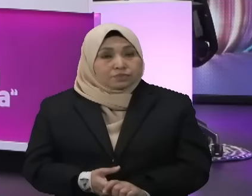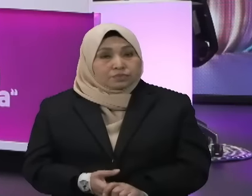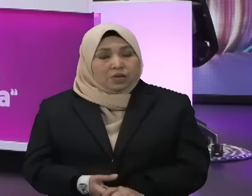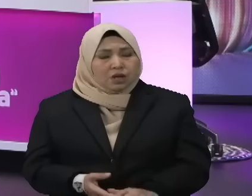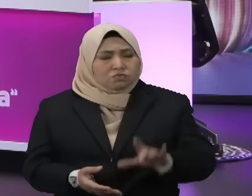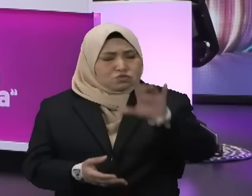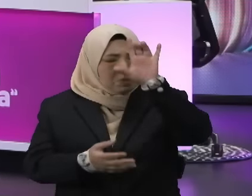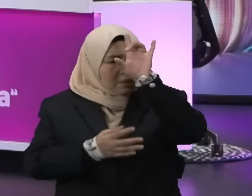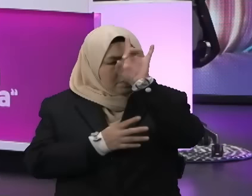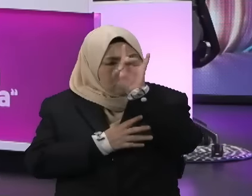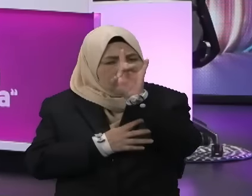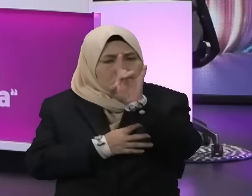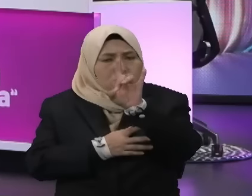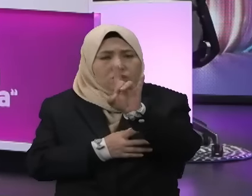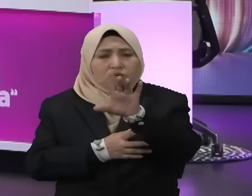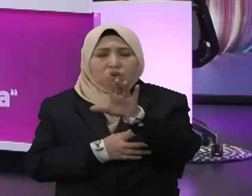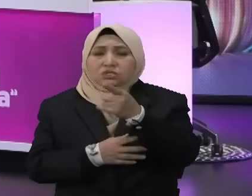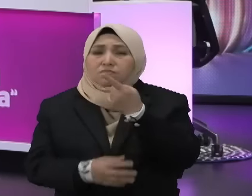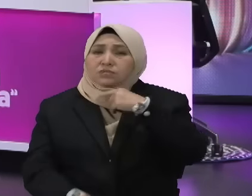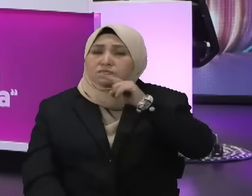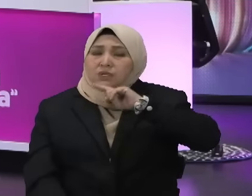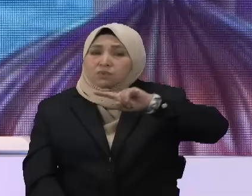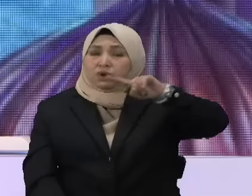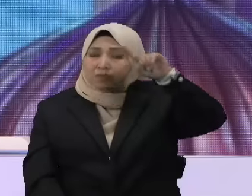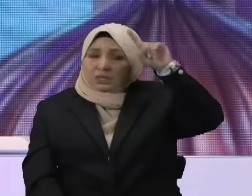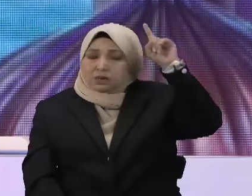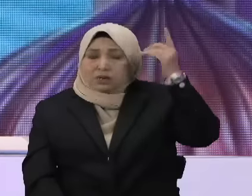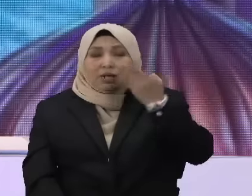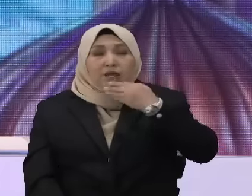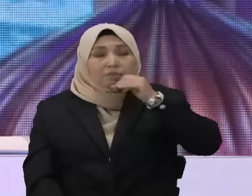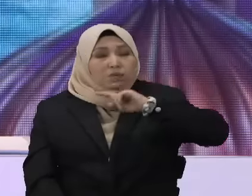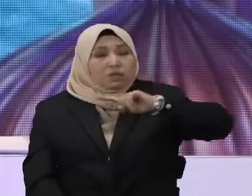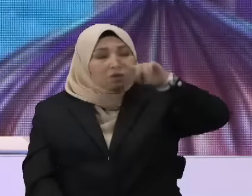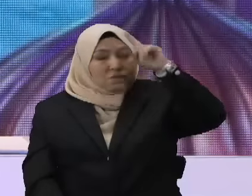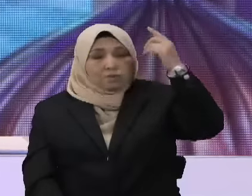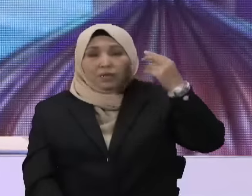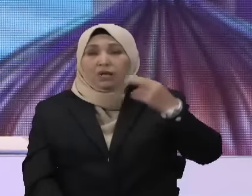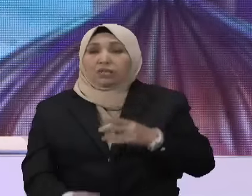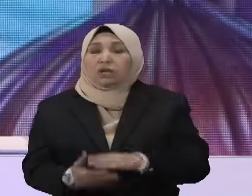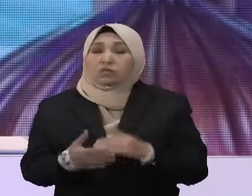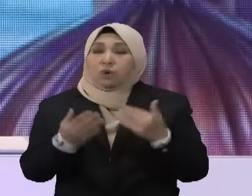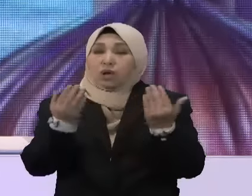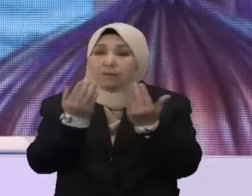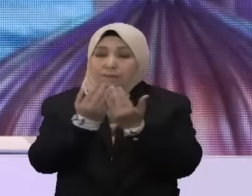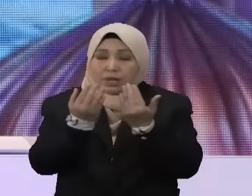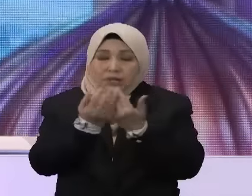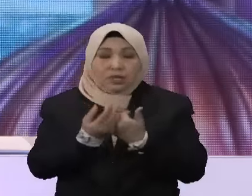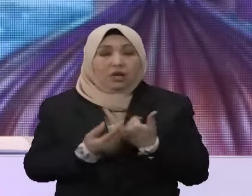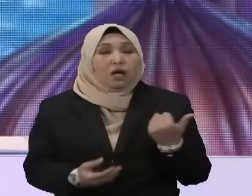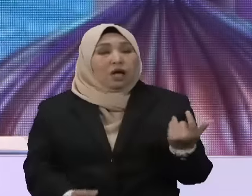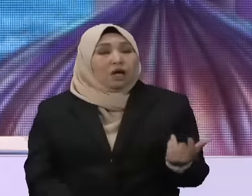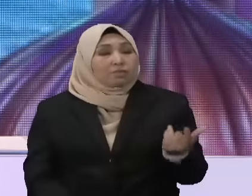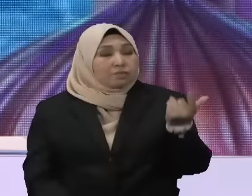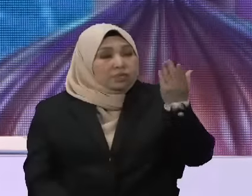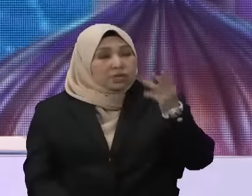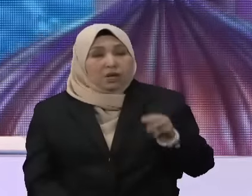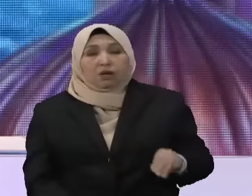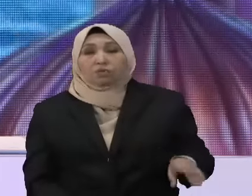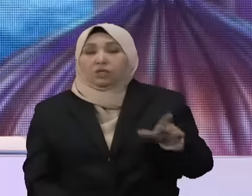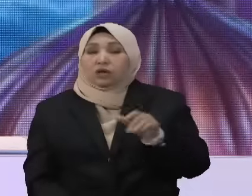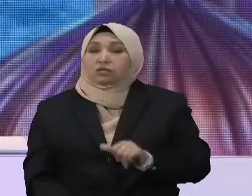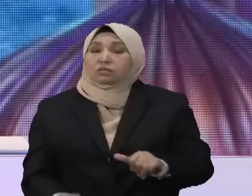A'udzu billahi minasy syaithanir rajim. Bismillahirrahmanirrahim. Alhamdulillahi rabbil alamin. Wassalatu wassalamu ala asyrafil anbiya'i wal mursalin wa